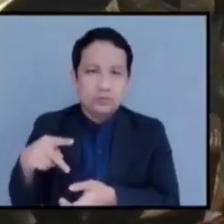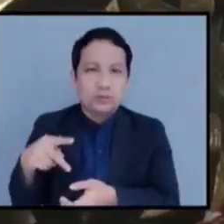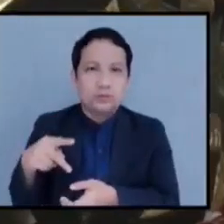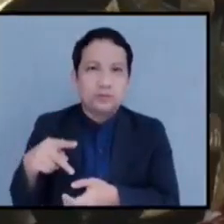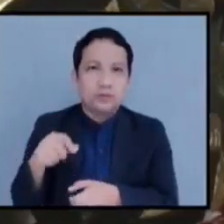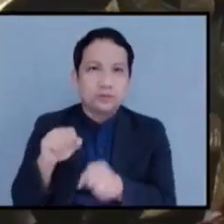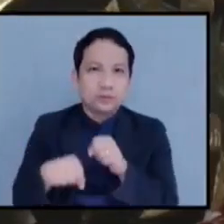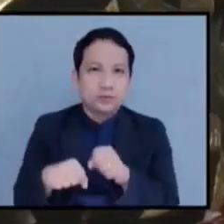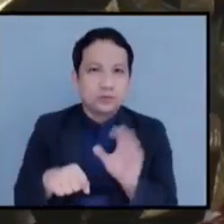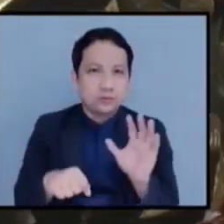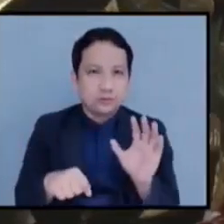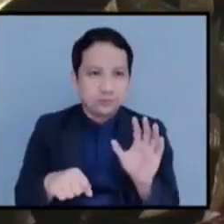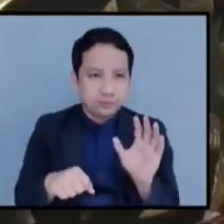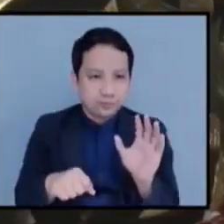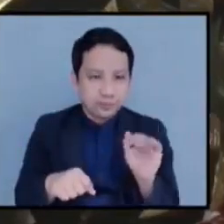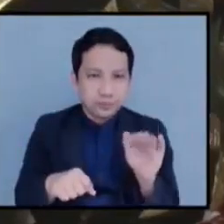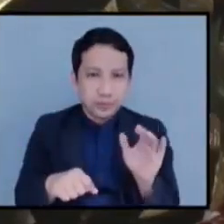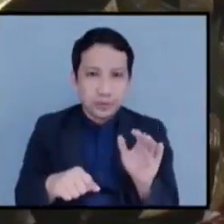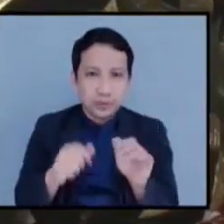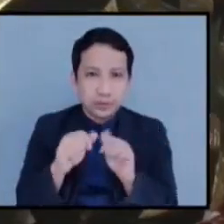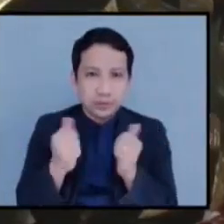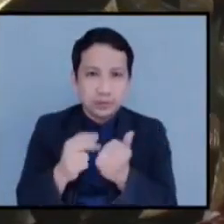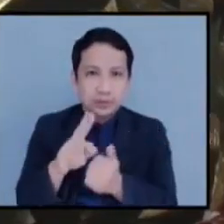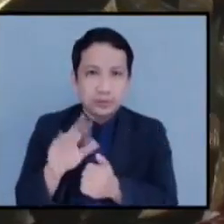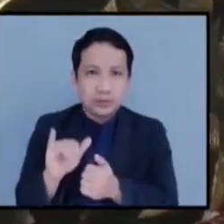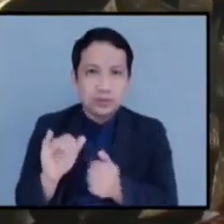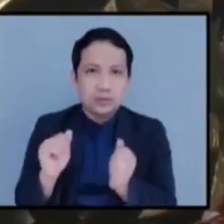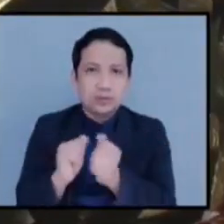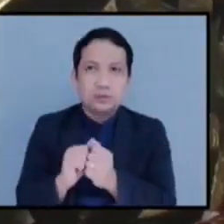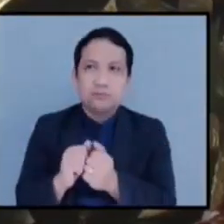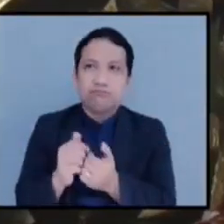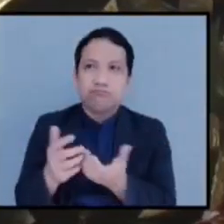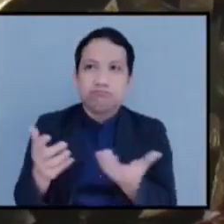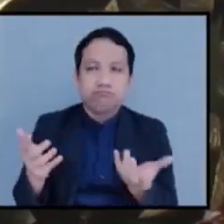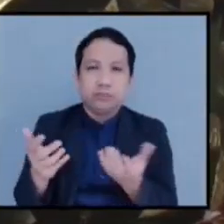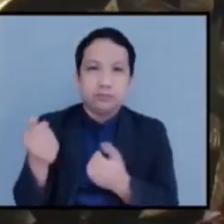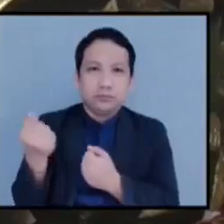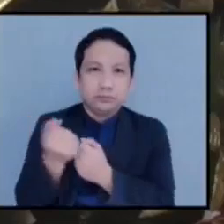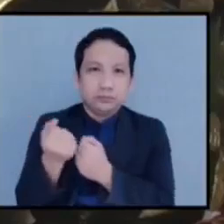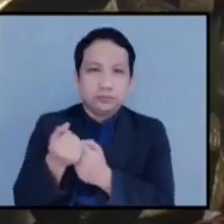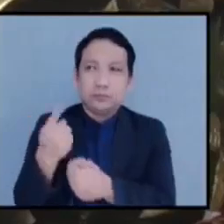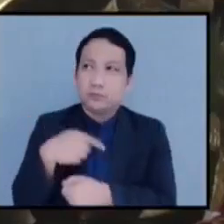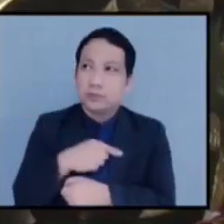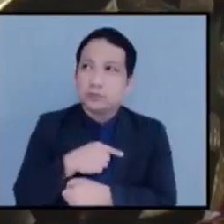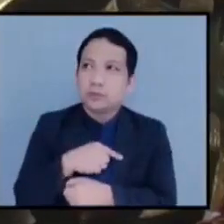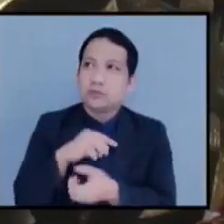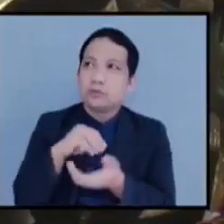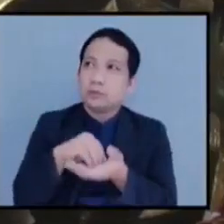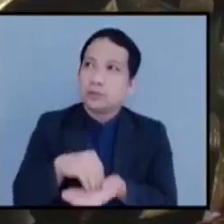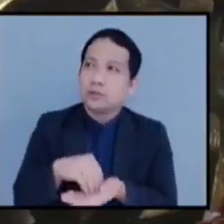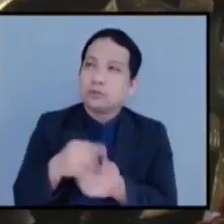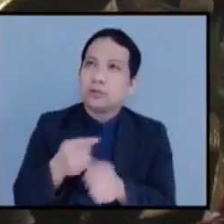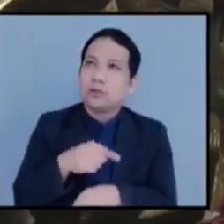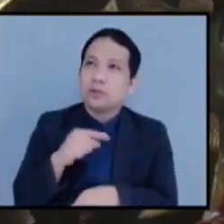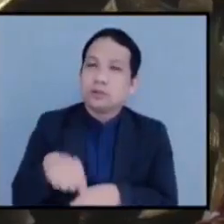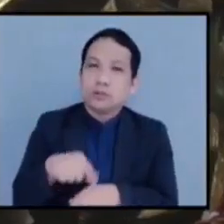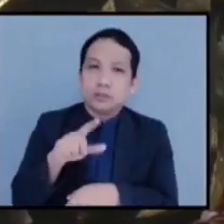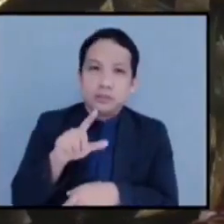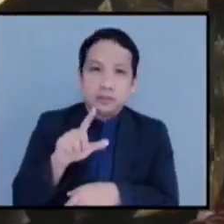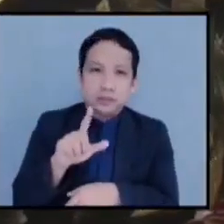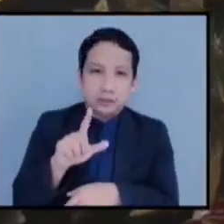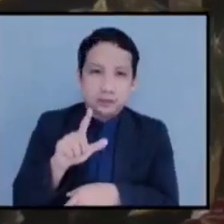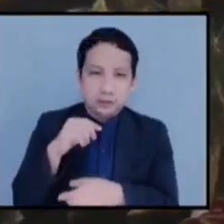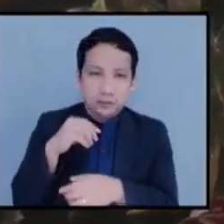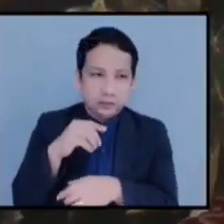15 agencies, like meron tayong sumusuport sa kanilang loan, nandyan ang Land Bank, nandyan ang